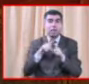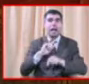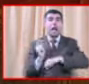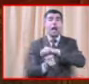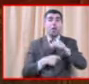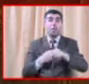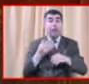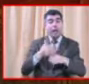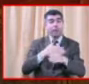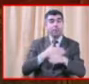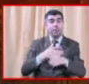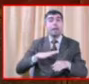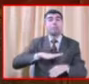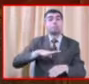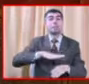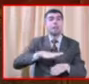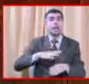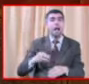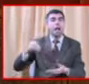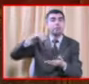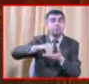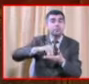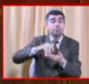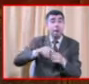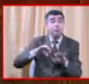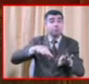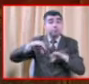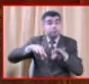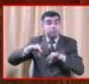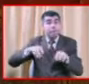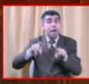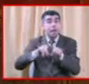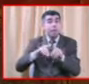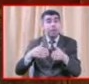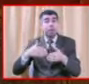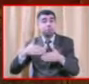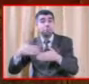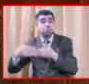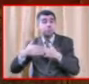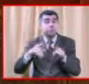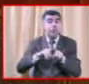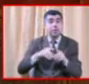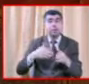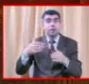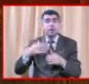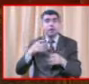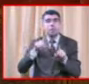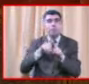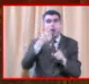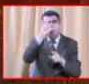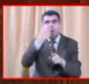ومن ذاك الجهه رجعنا المشاكل المشاريع التدبير ديالها ما بقاش في الريش وما بقاش في ميدل، شي في خنيفره شي في